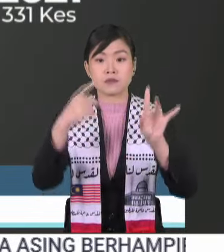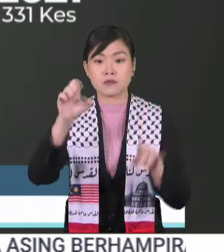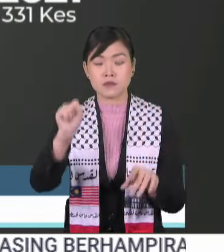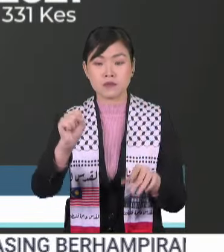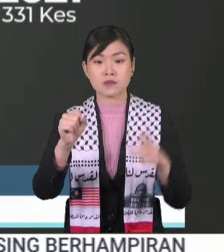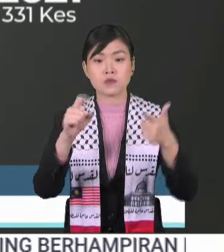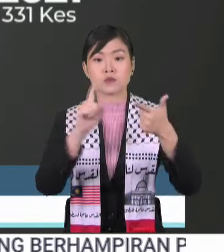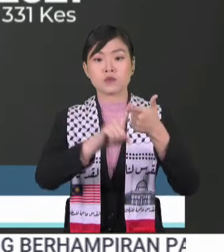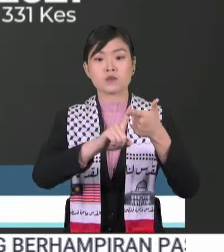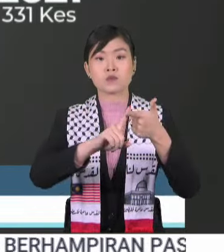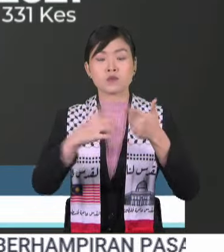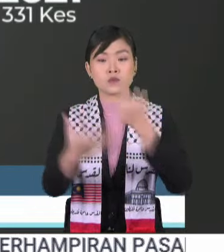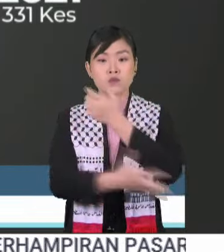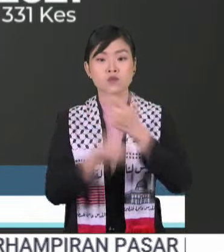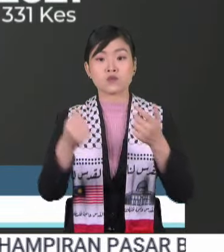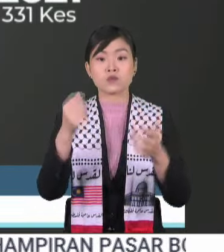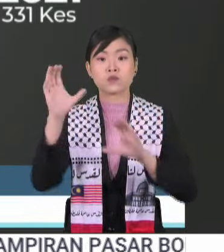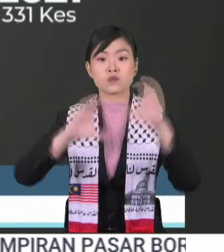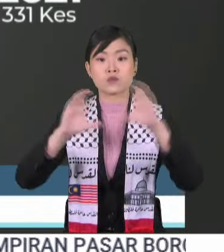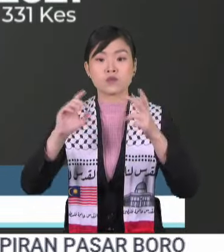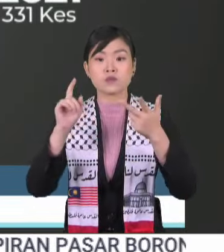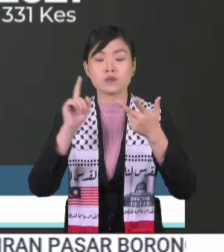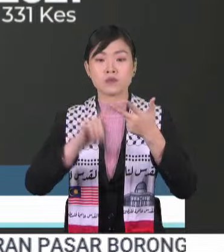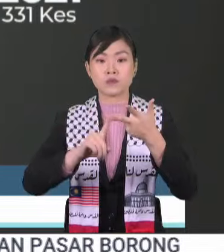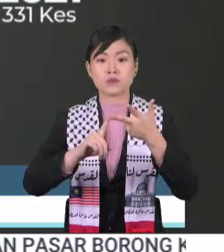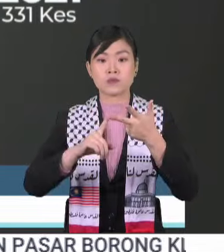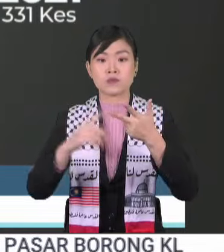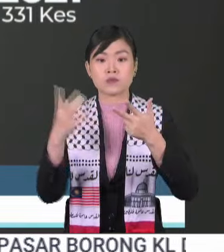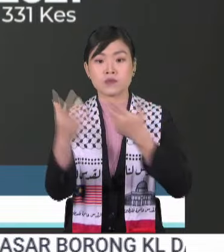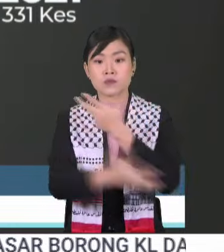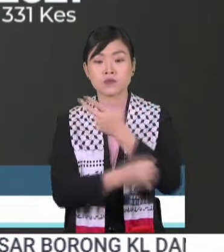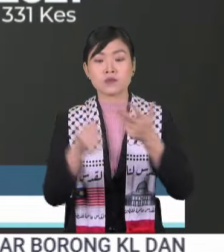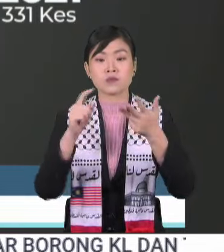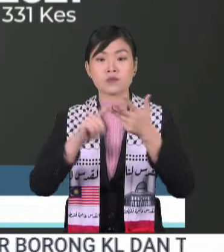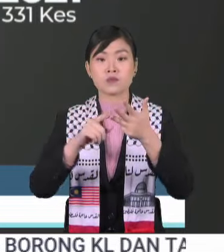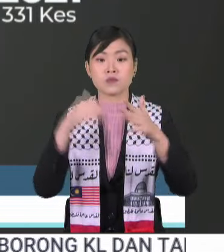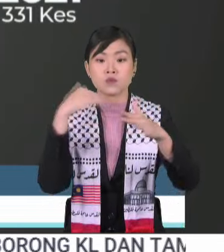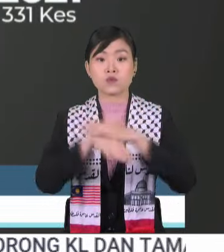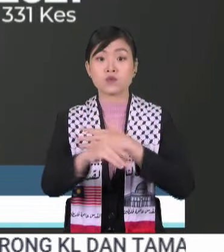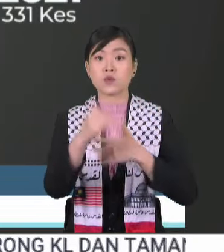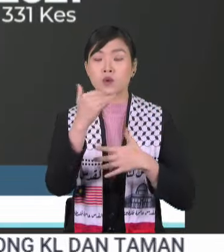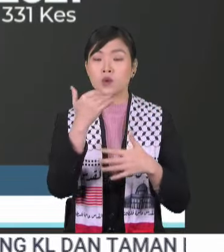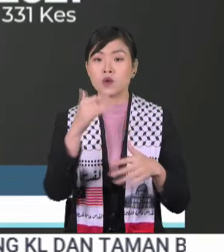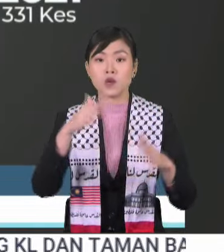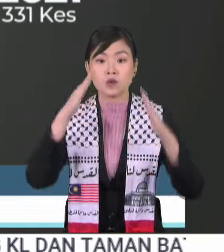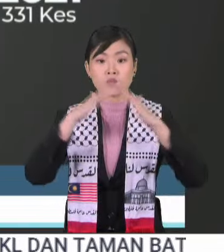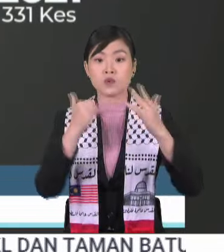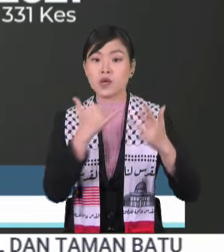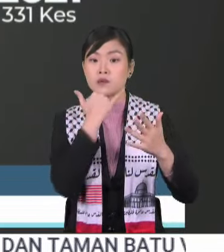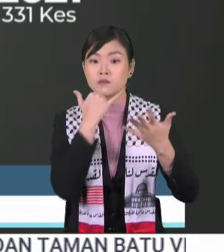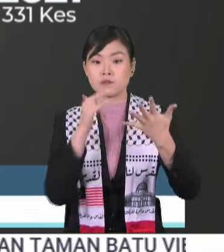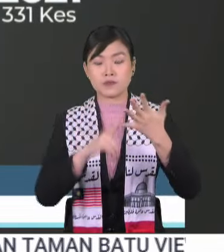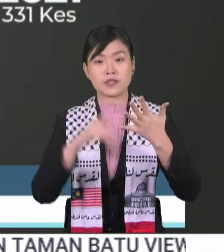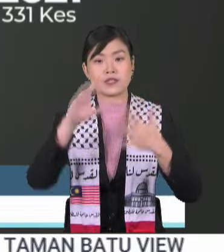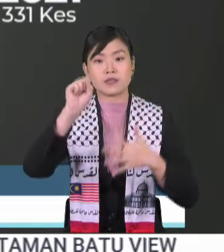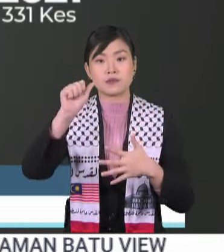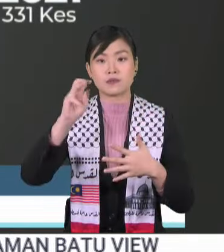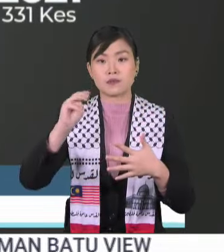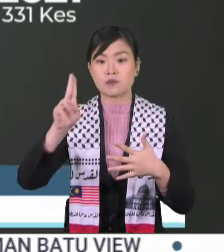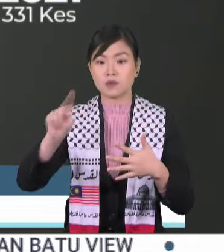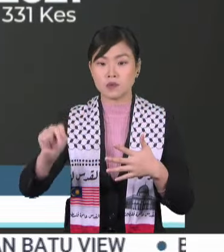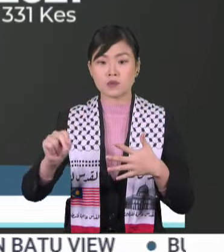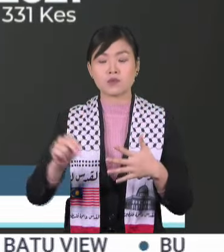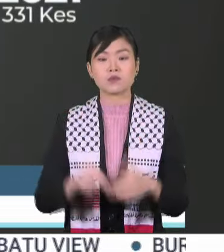31 kes kecurian 18 kes pecah rumah 14 kes dan kes meski